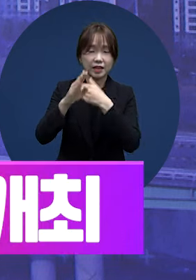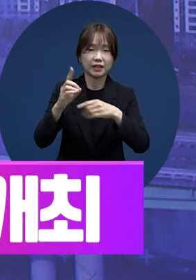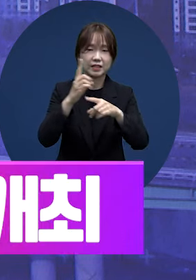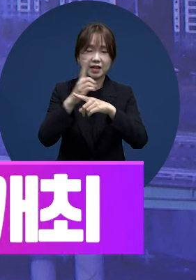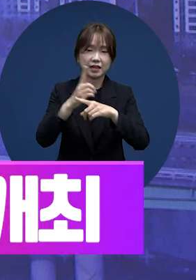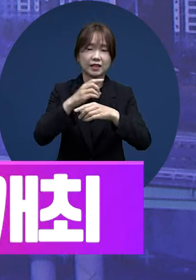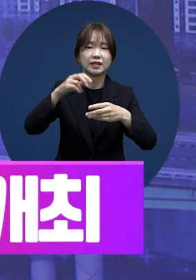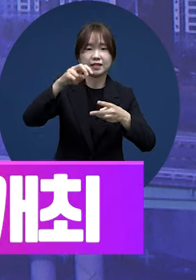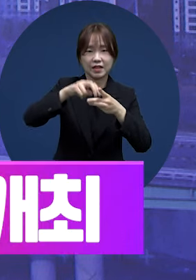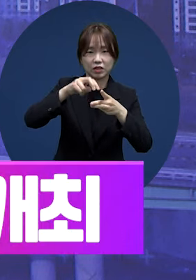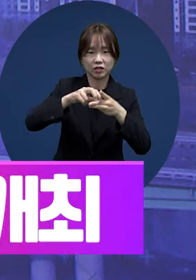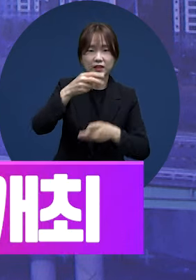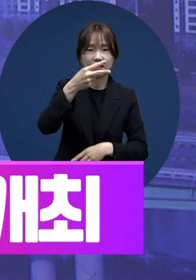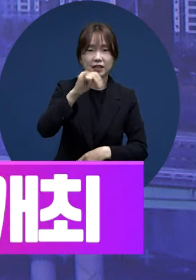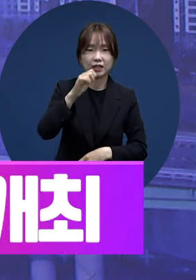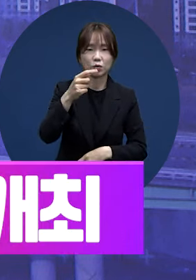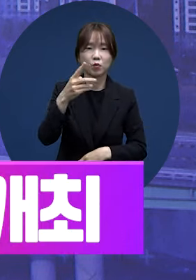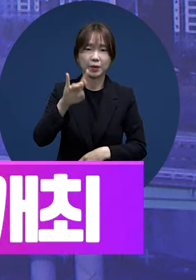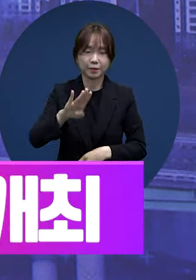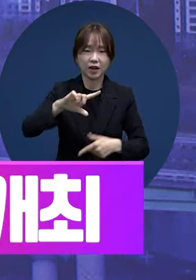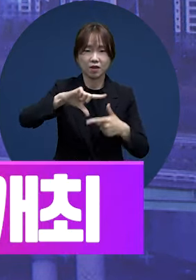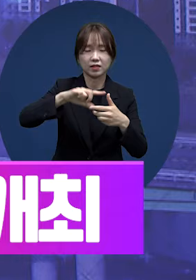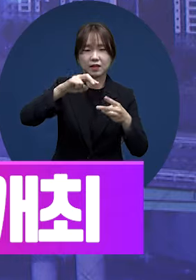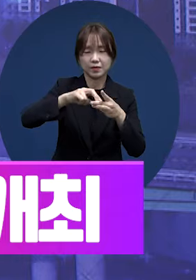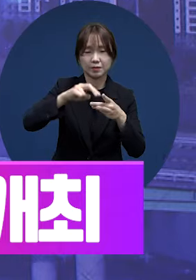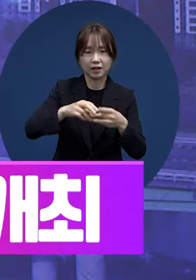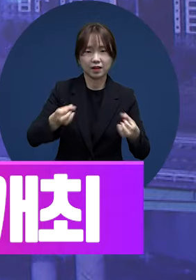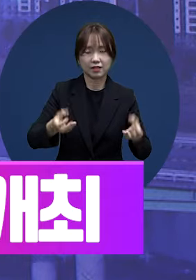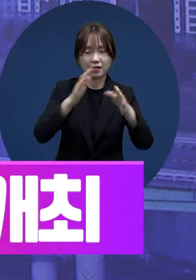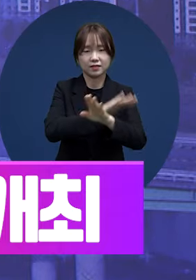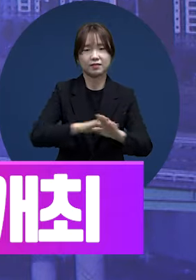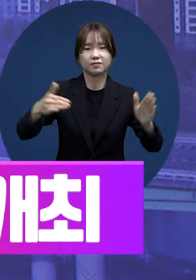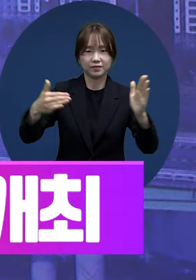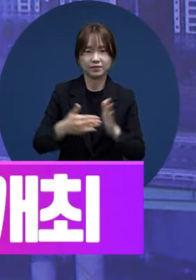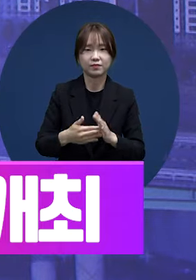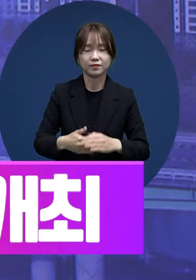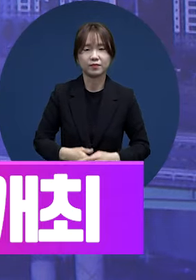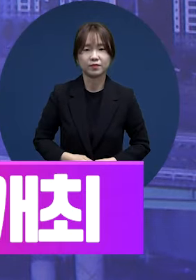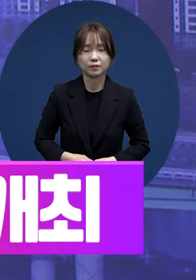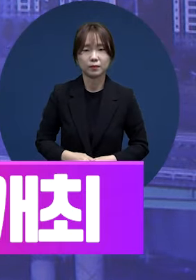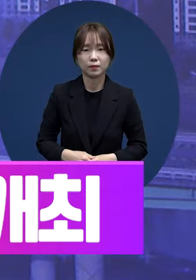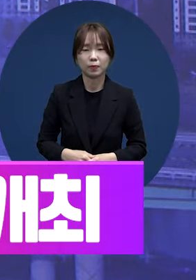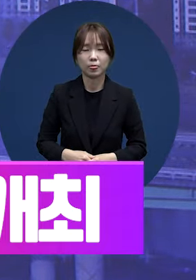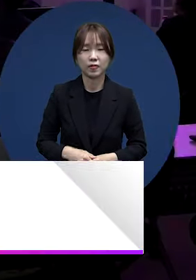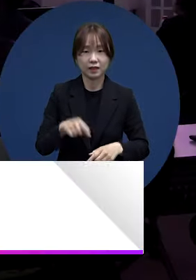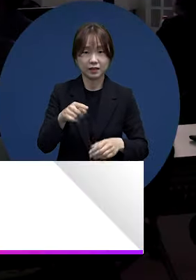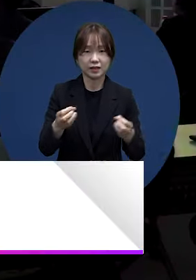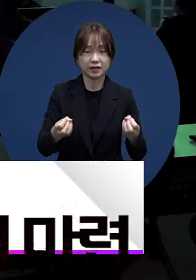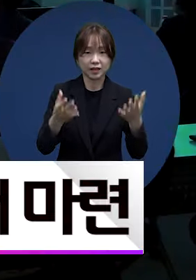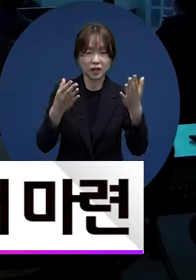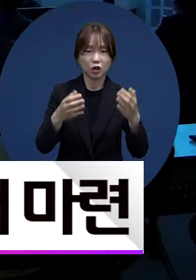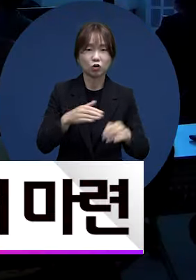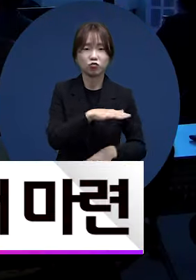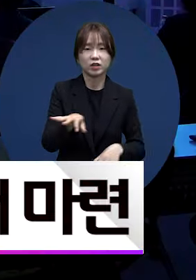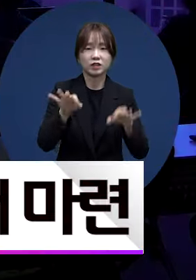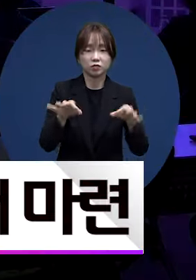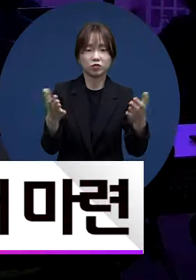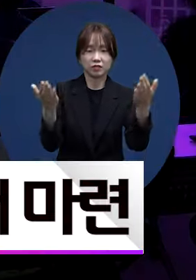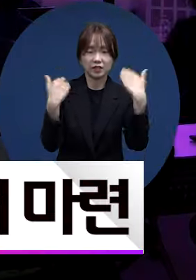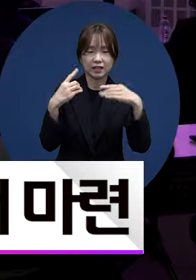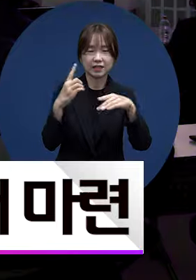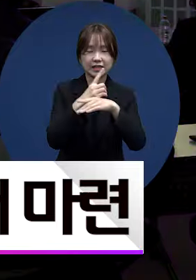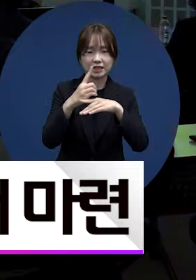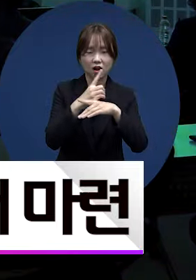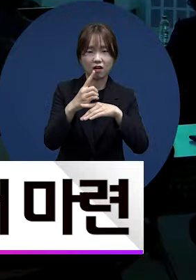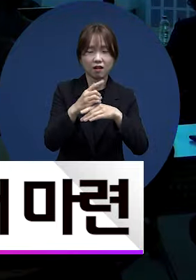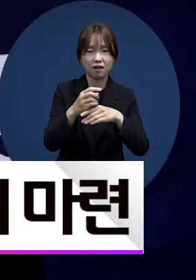양산 미래디자인 융합센터에서 디노랩 경남센터 디브리지 행사가 성황리에 개최됐습니다. 이 행사는 우리금융이